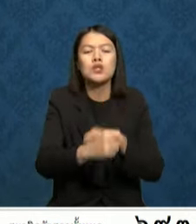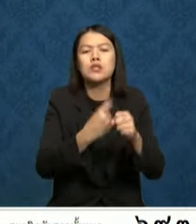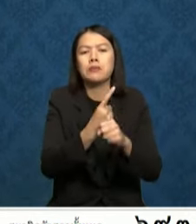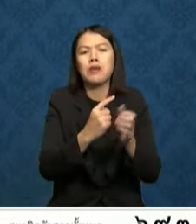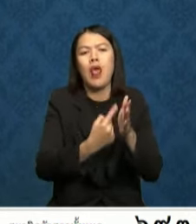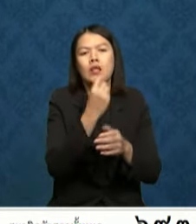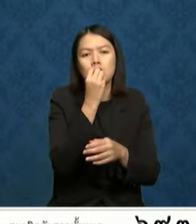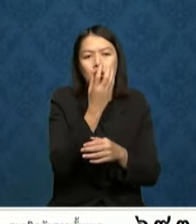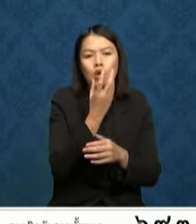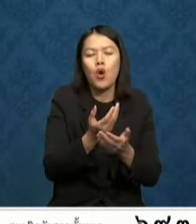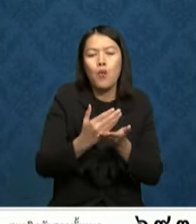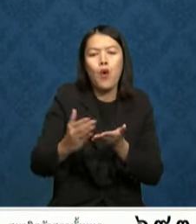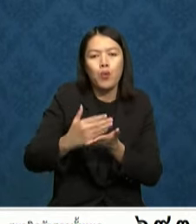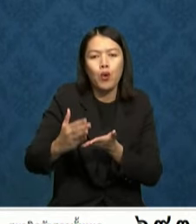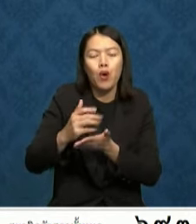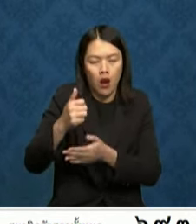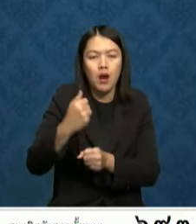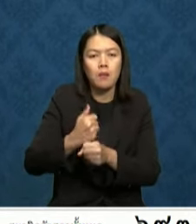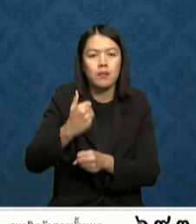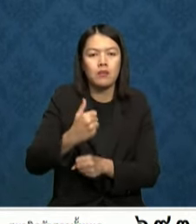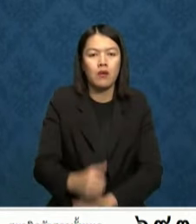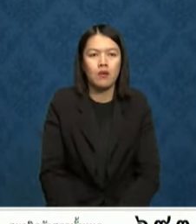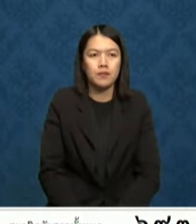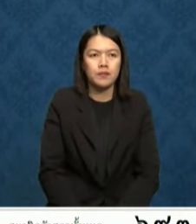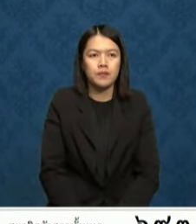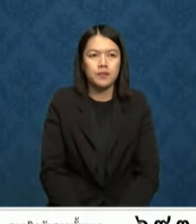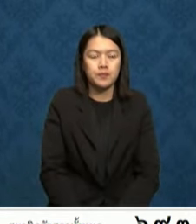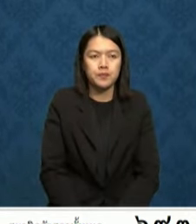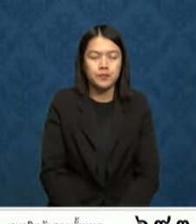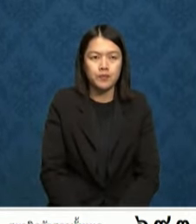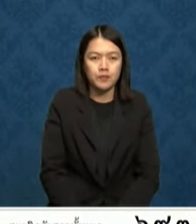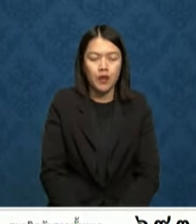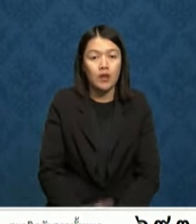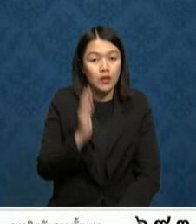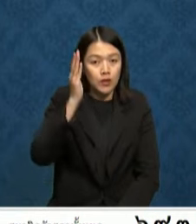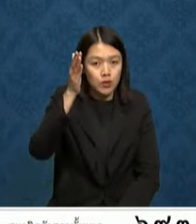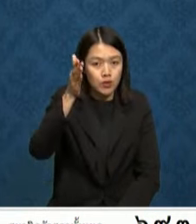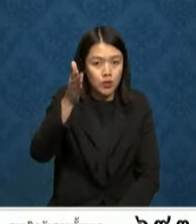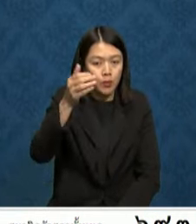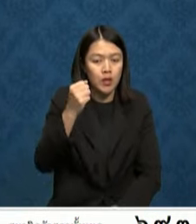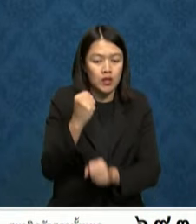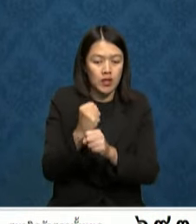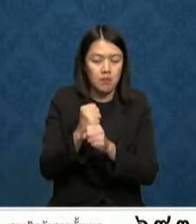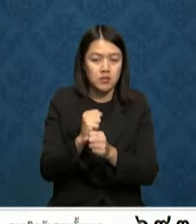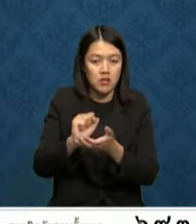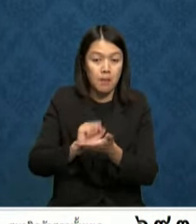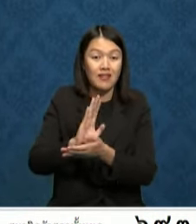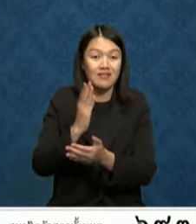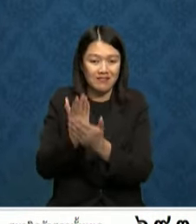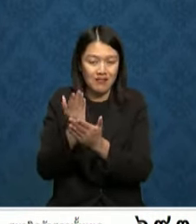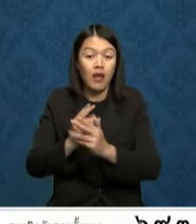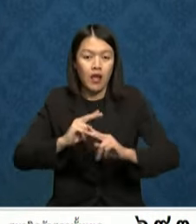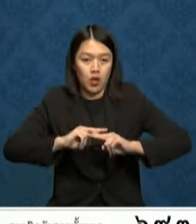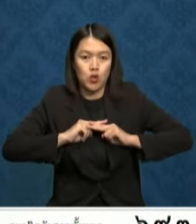แรกเงื่อนไขผ่อนปนสิ่งต่างๆนี้ทำก่อนขั้นต่อไปถ้าท่านจะสำทำกับสถาบันการเงินของภาค